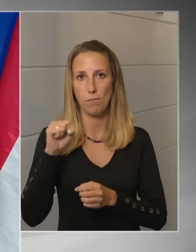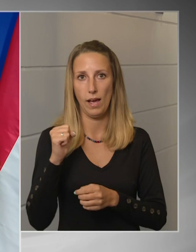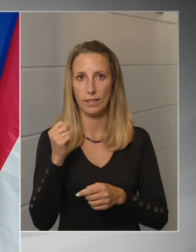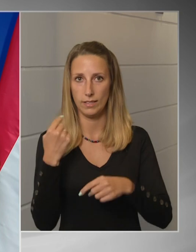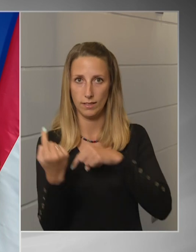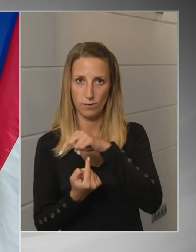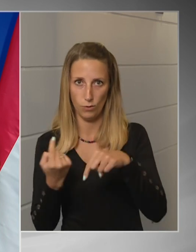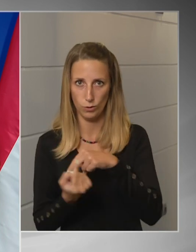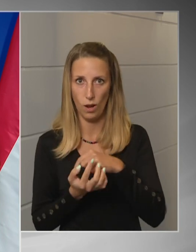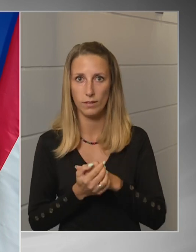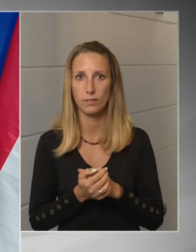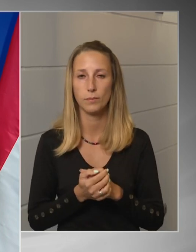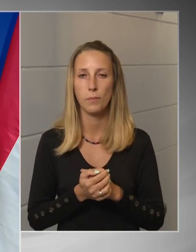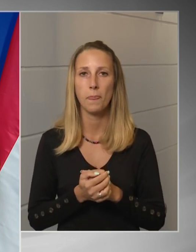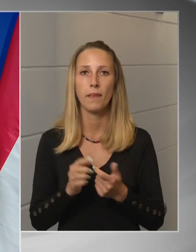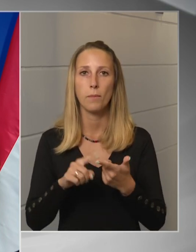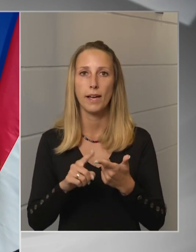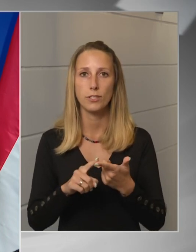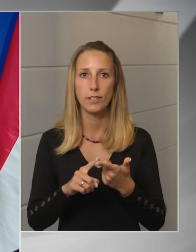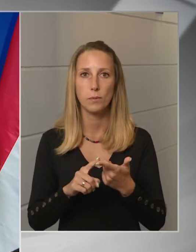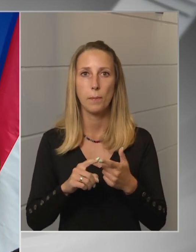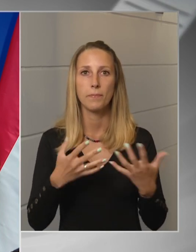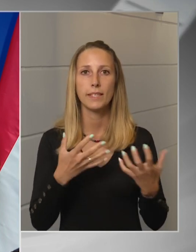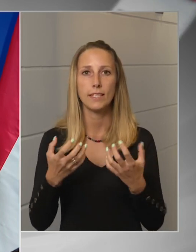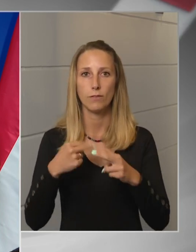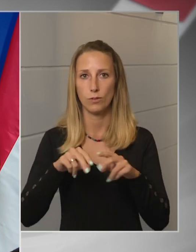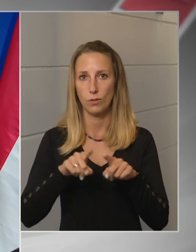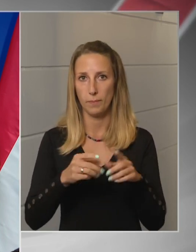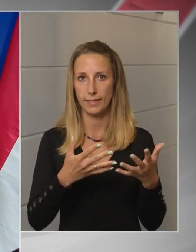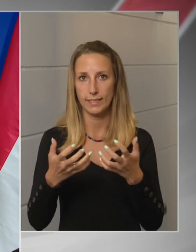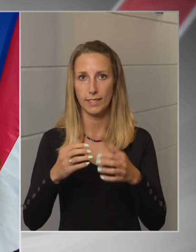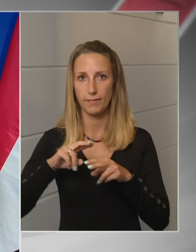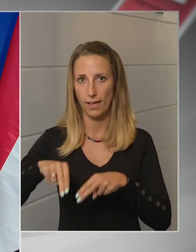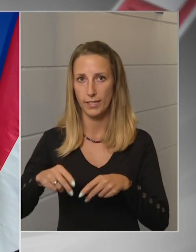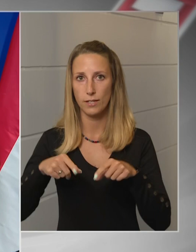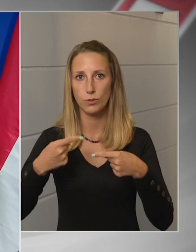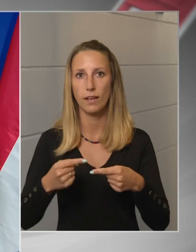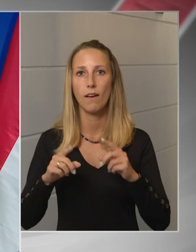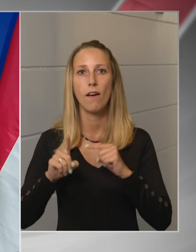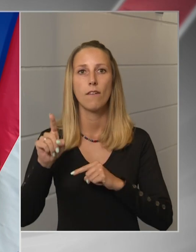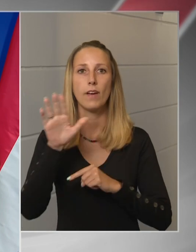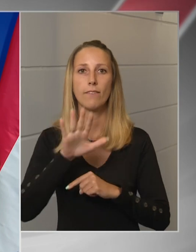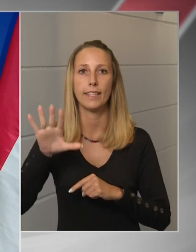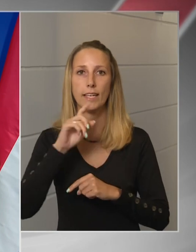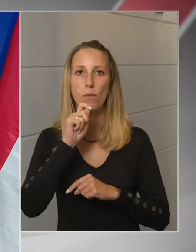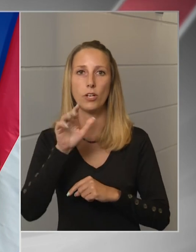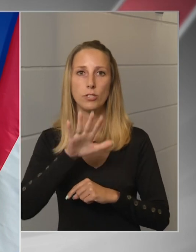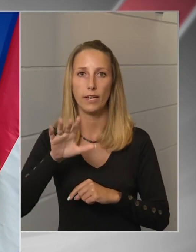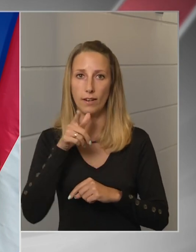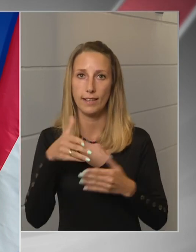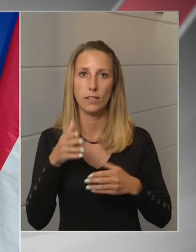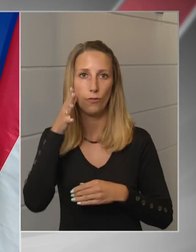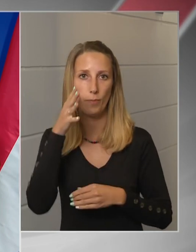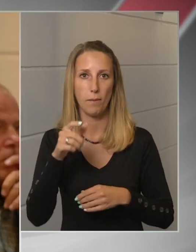A másik kérdés pedig az, hogy több mint tíz év kihagyás után ön szerint a felvidéki magyarságnak lesz-e a